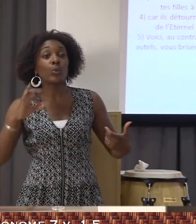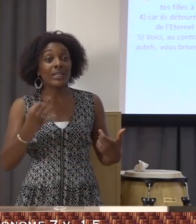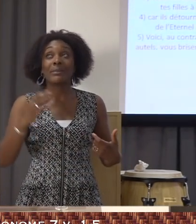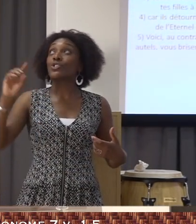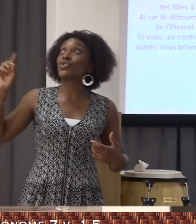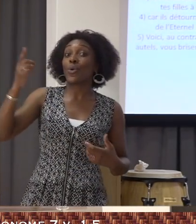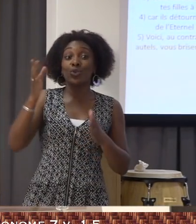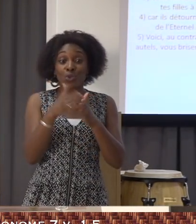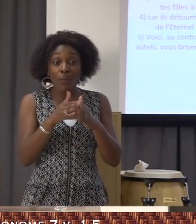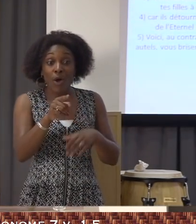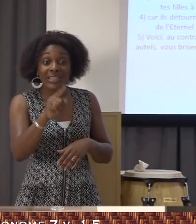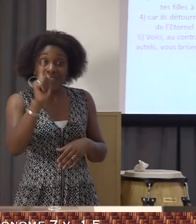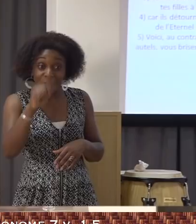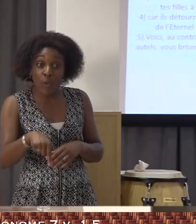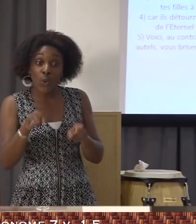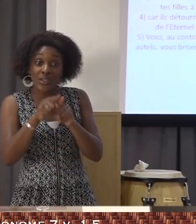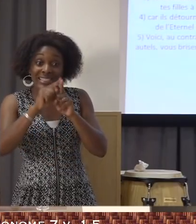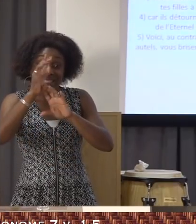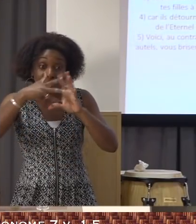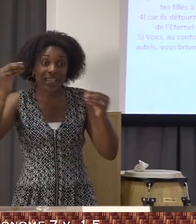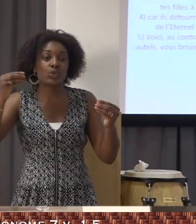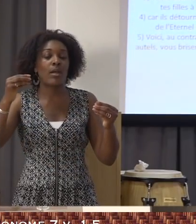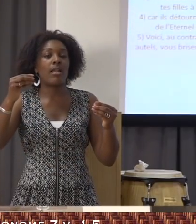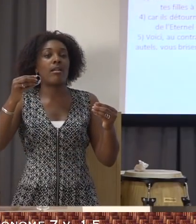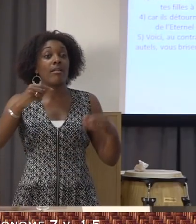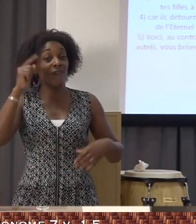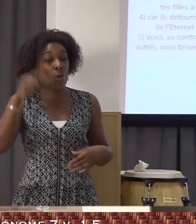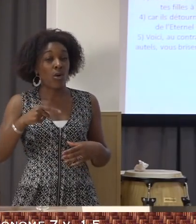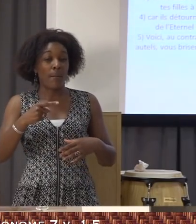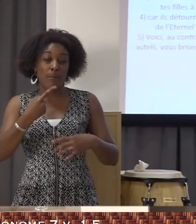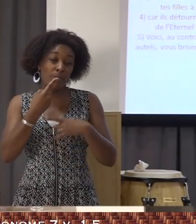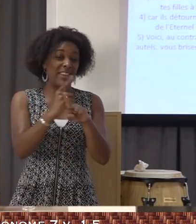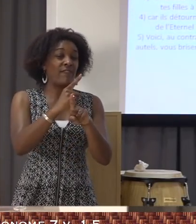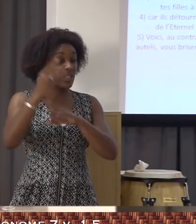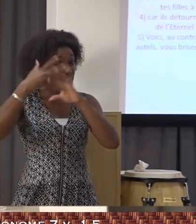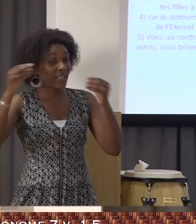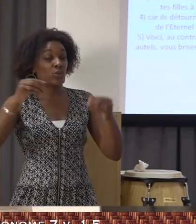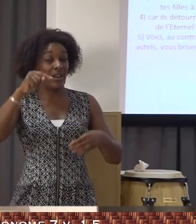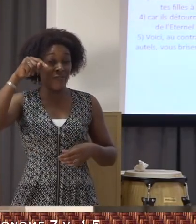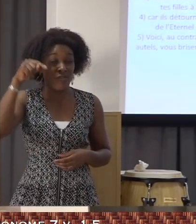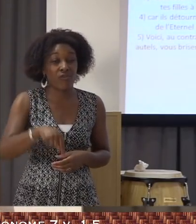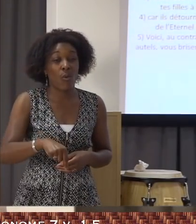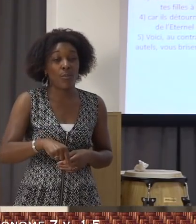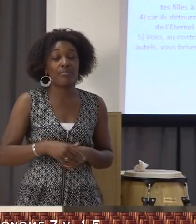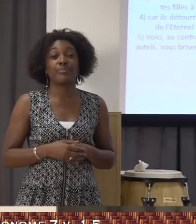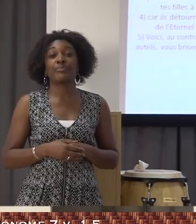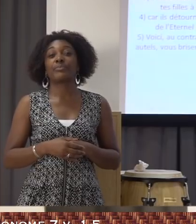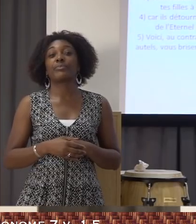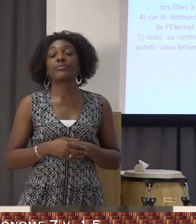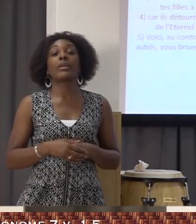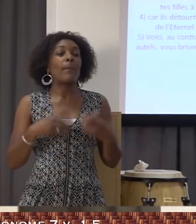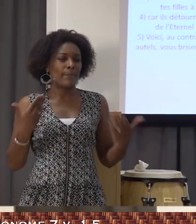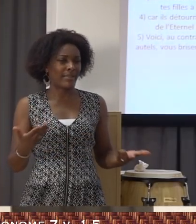leur demande de prendre aussi des armes spirituelles. Alléluia. Donc, nous allons choisir le